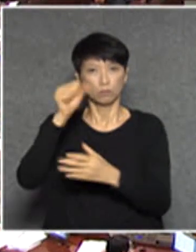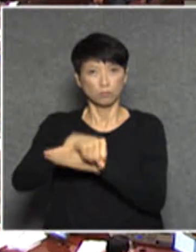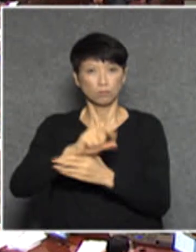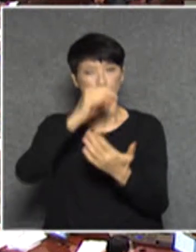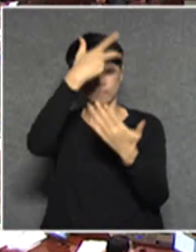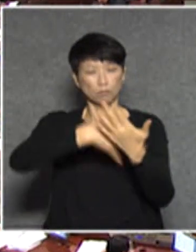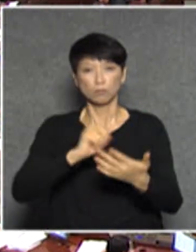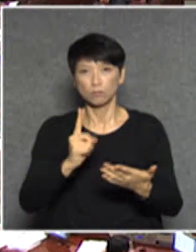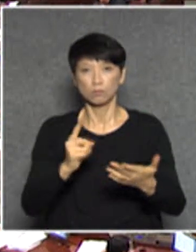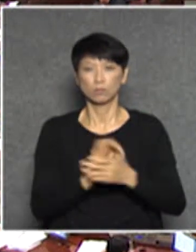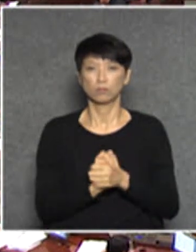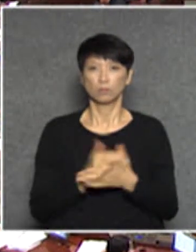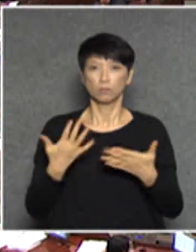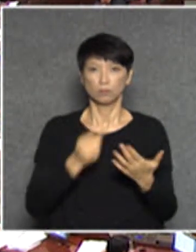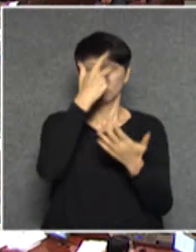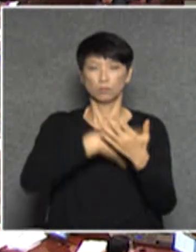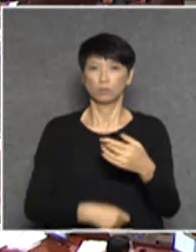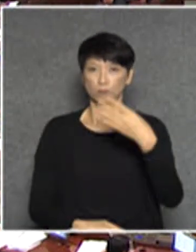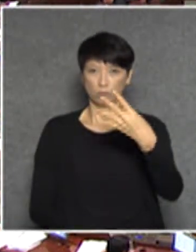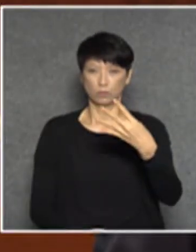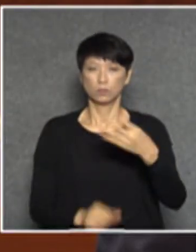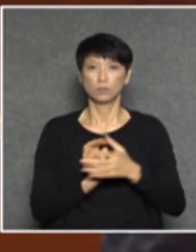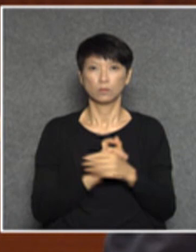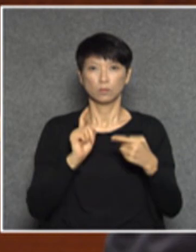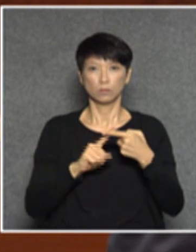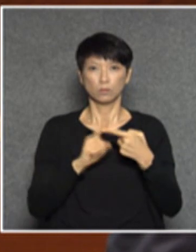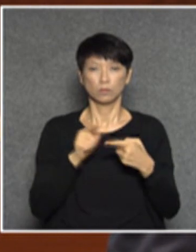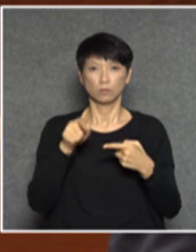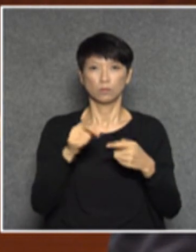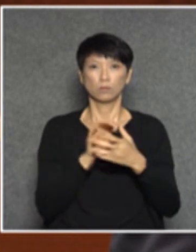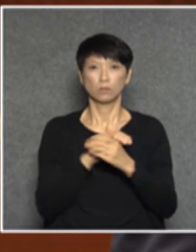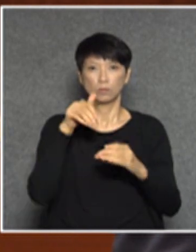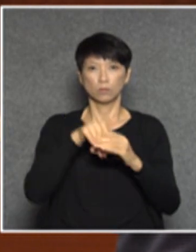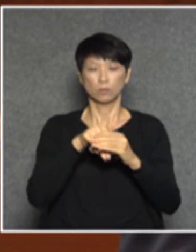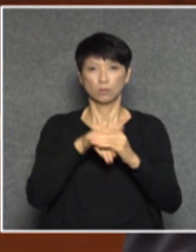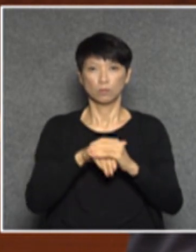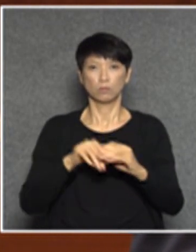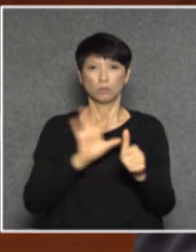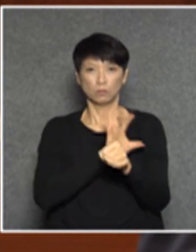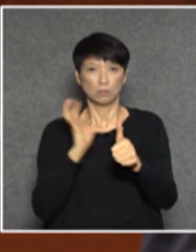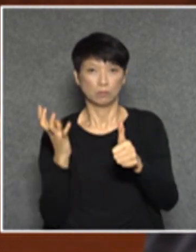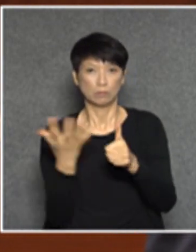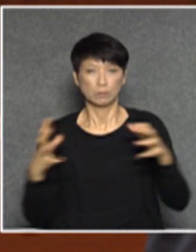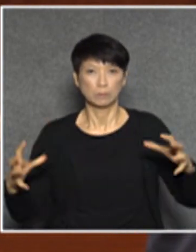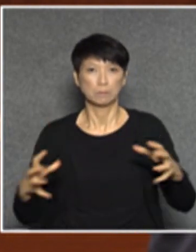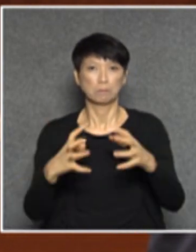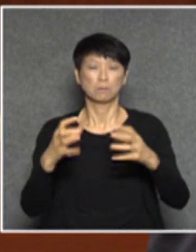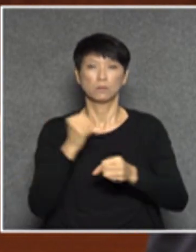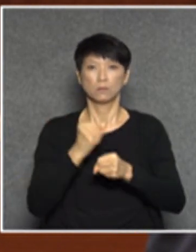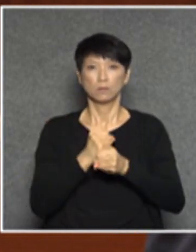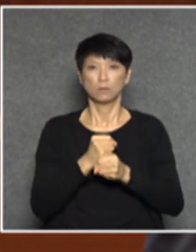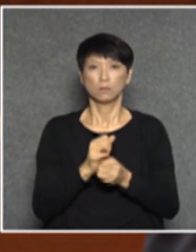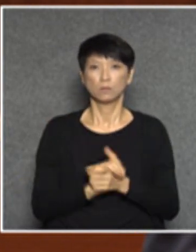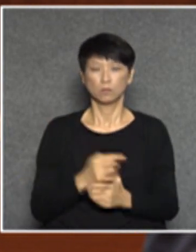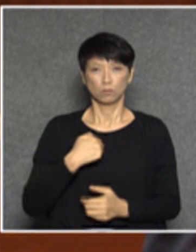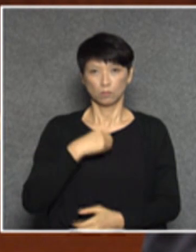具體的措施有四個方面。圍標的問題咧，特區政府同埋我本人咧十分重視。案